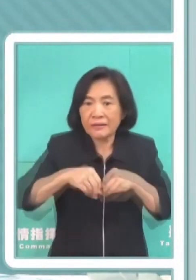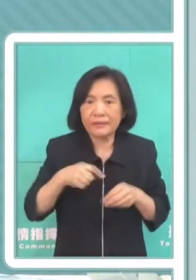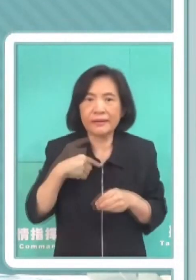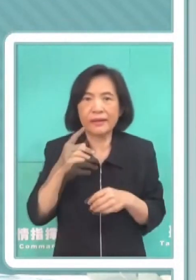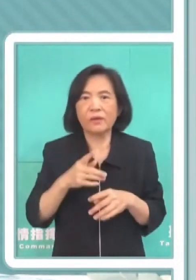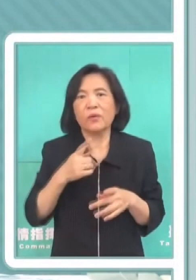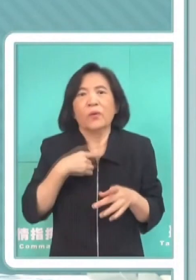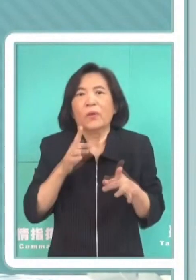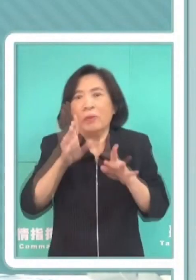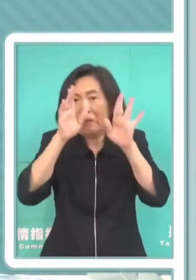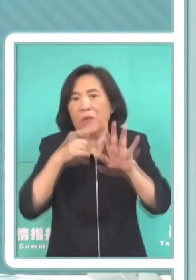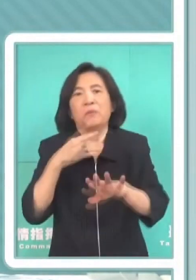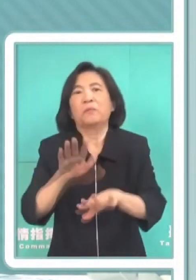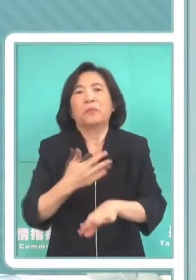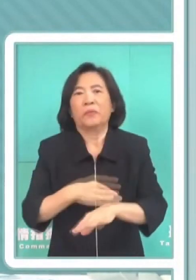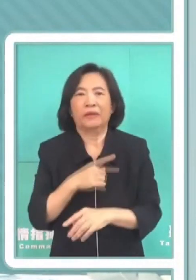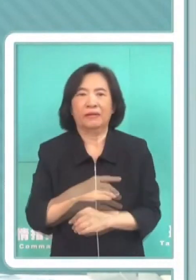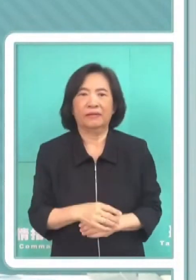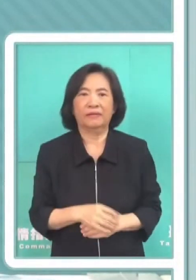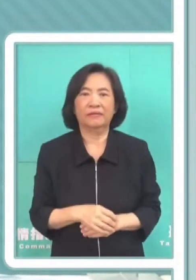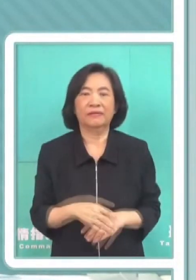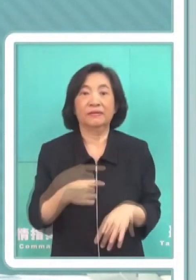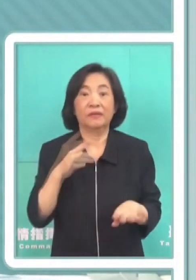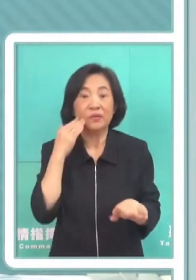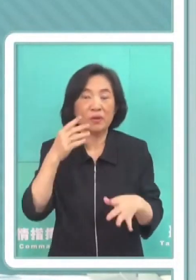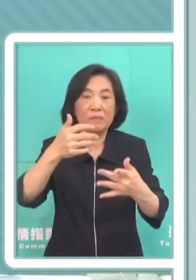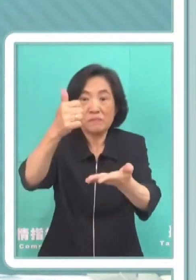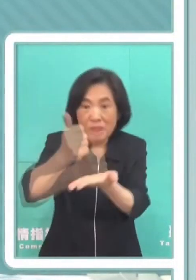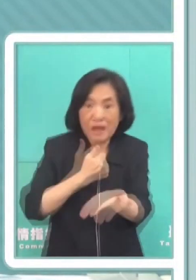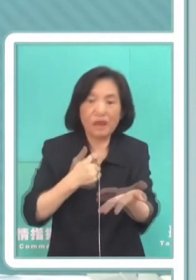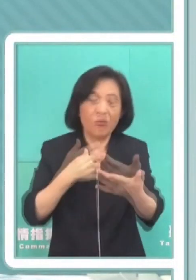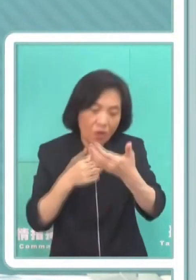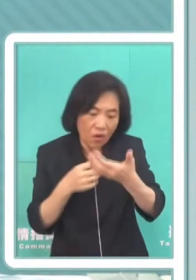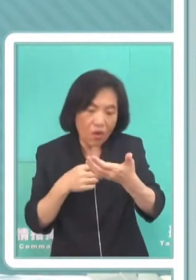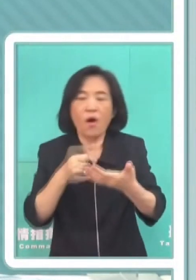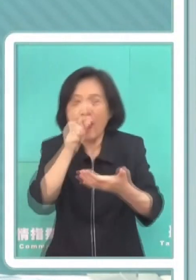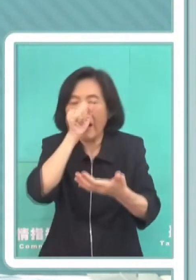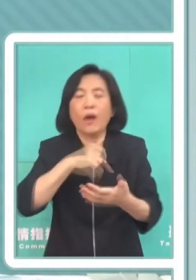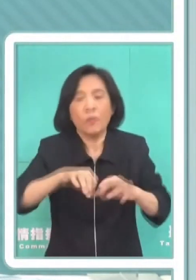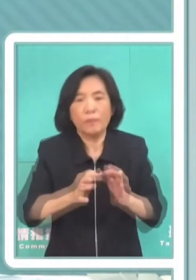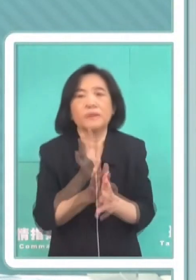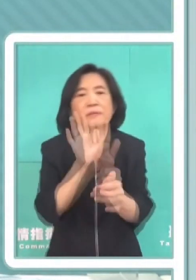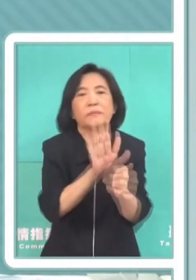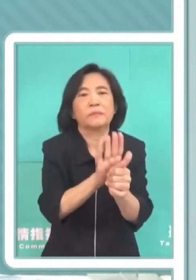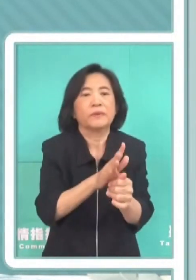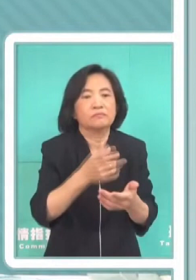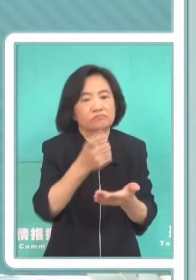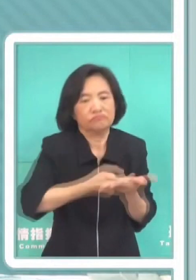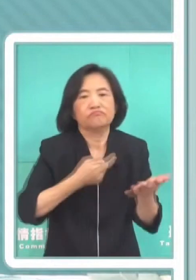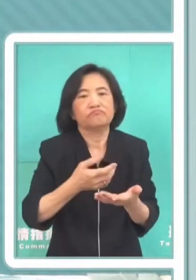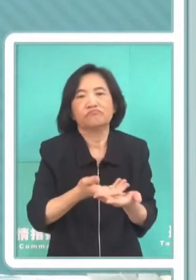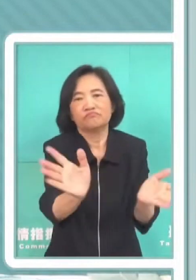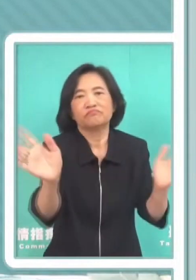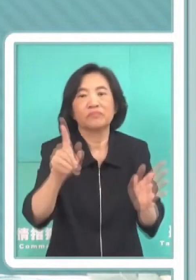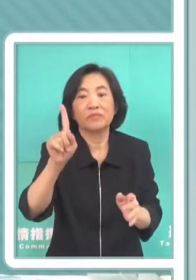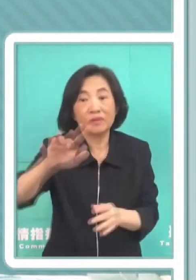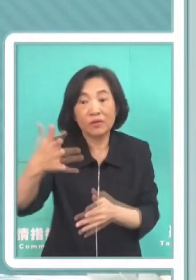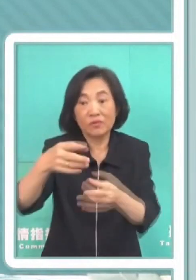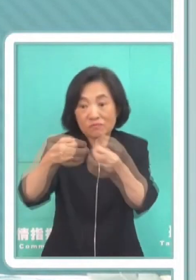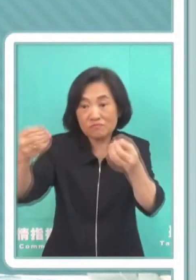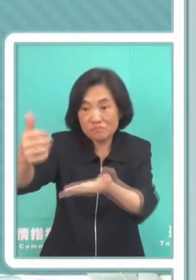苗给我们？反正我以前就讲过嘛，你花下来，我们就认真跟你打嘛，哈。那所以你1500瓶花下